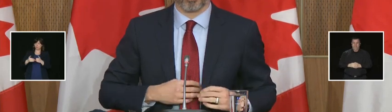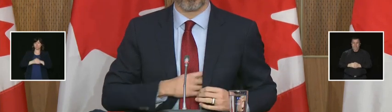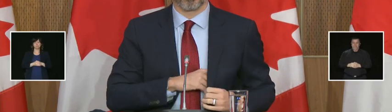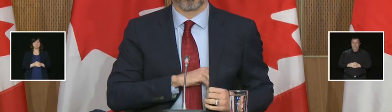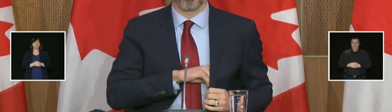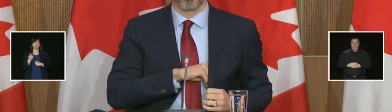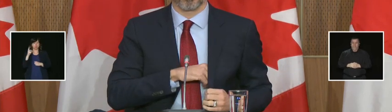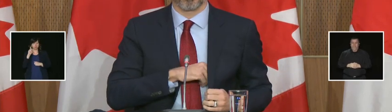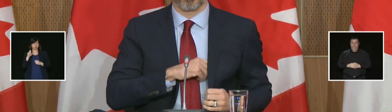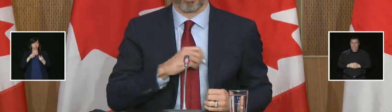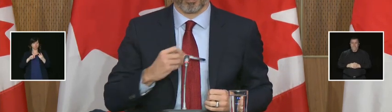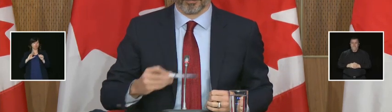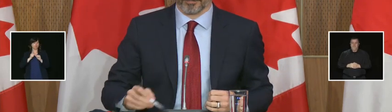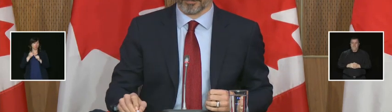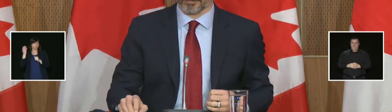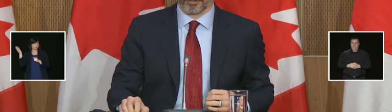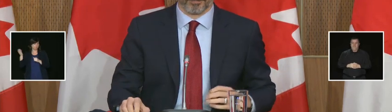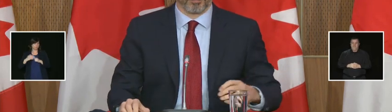washington